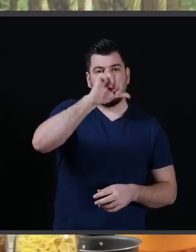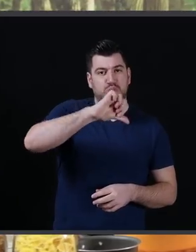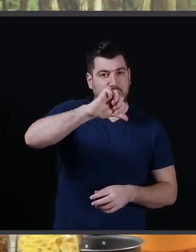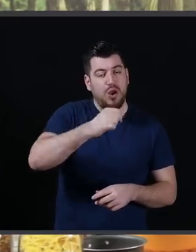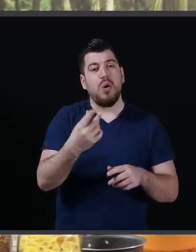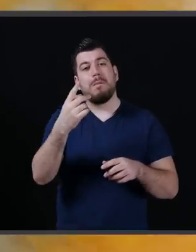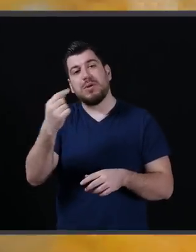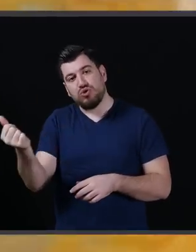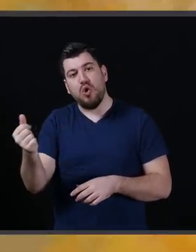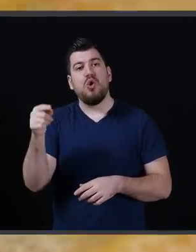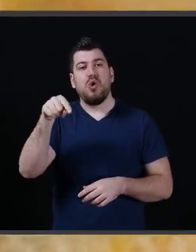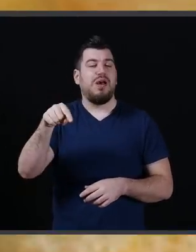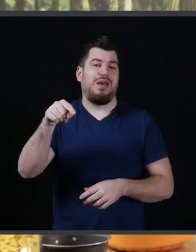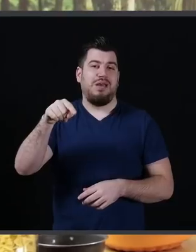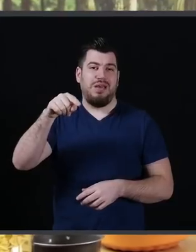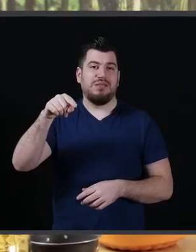νεράκι μας